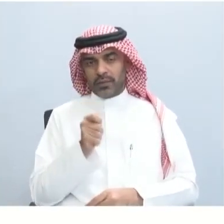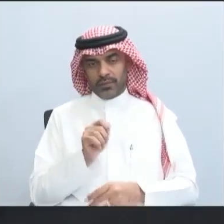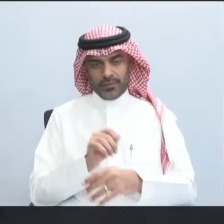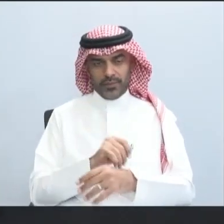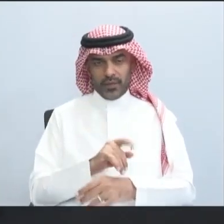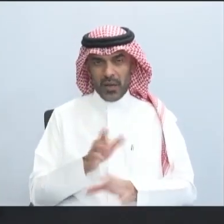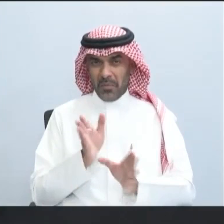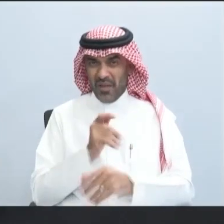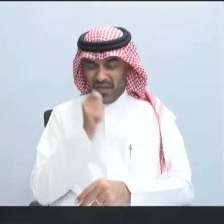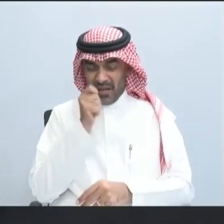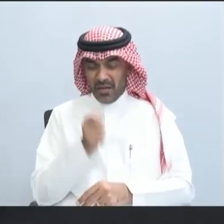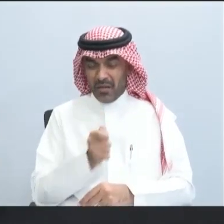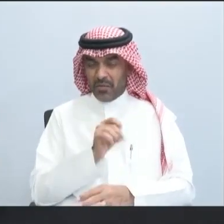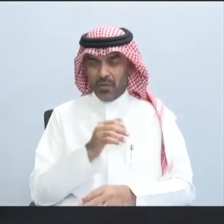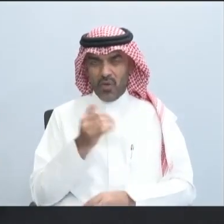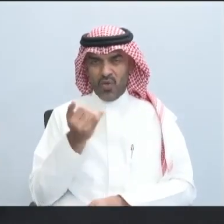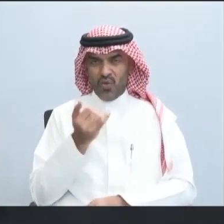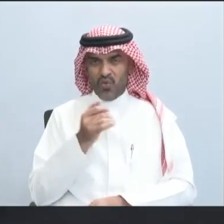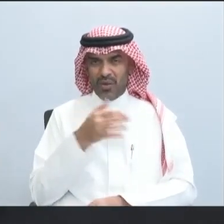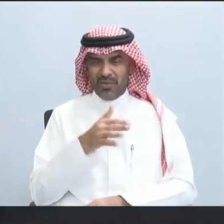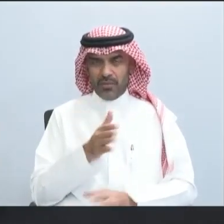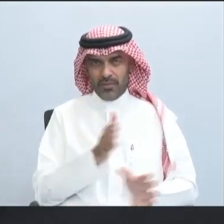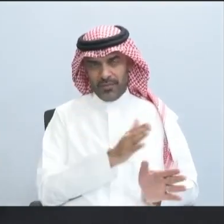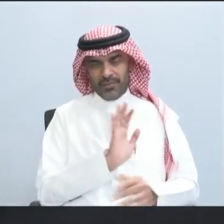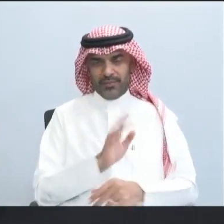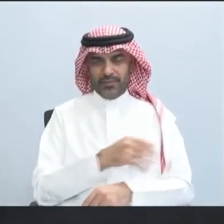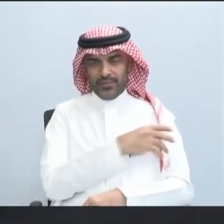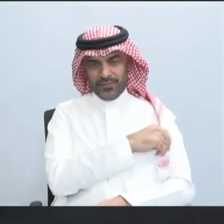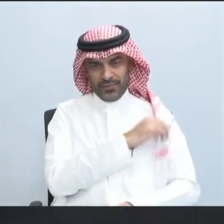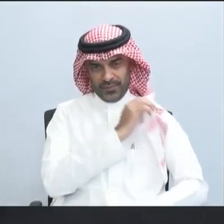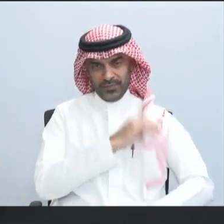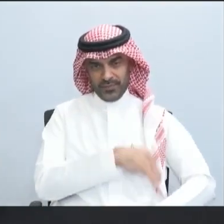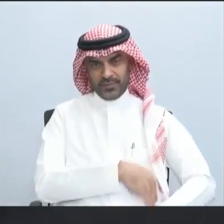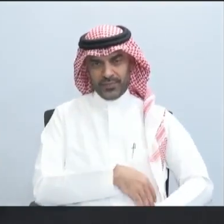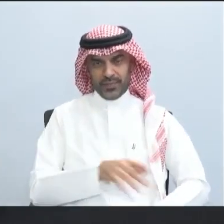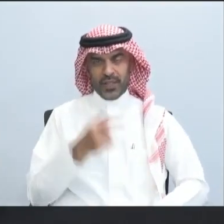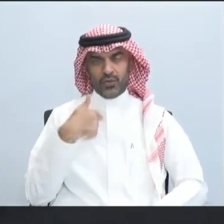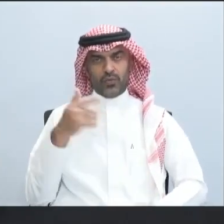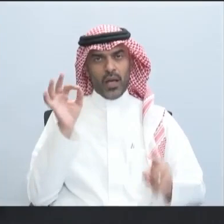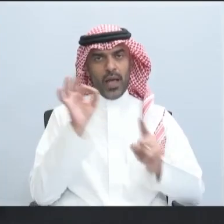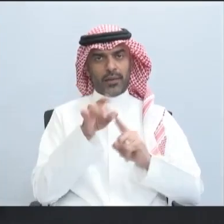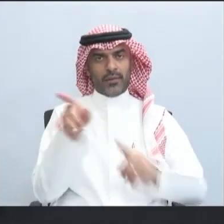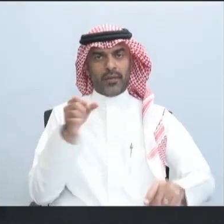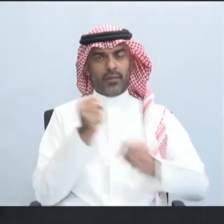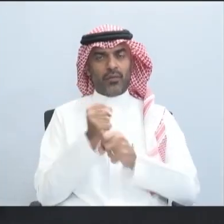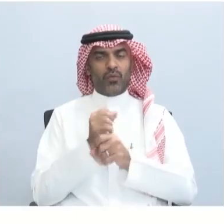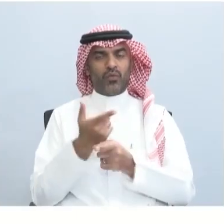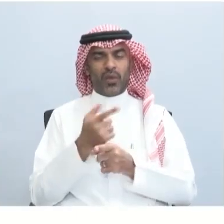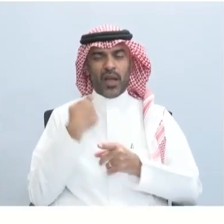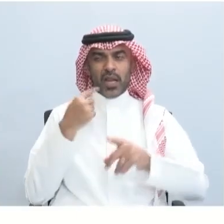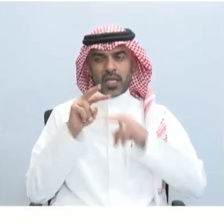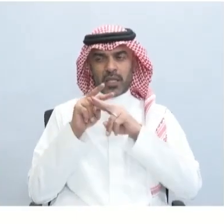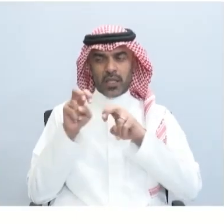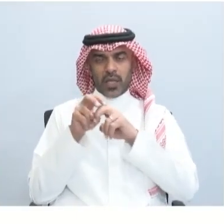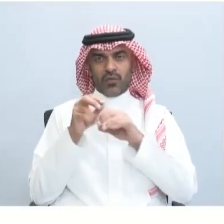فليست بالضروره لنبدا هذا النشاط الهدف من هد هذا النشاط استكشف